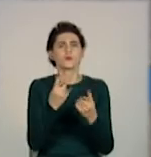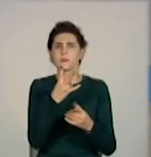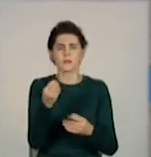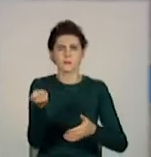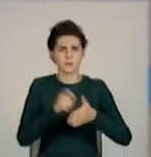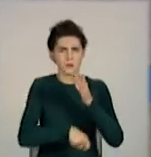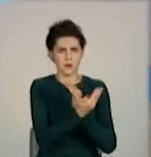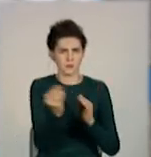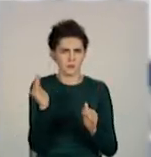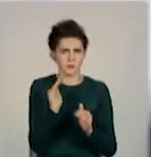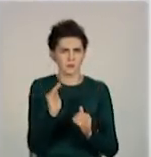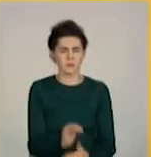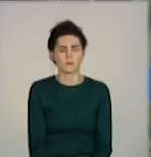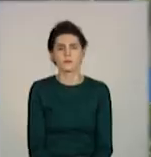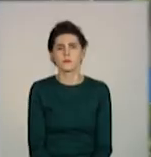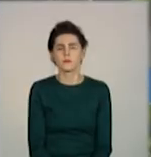доступ?